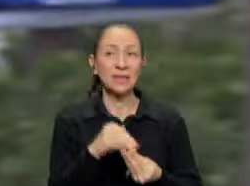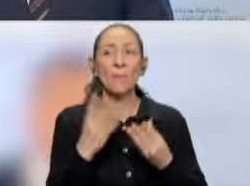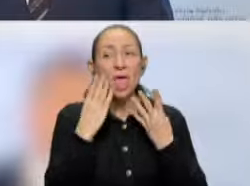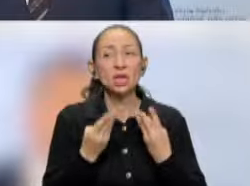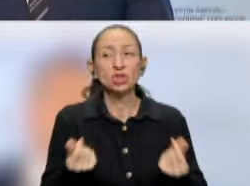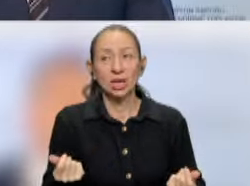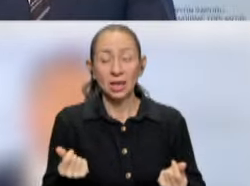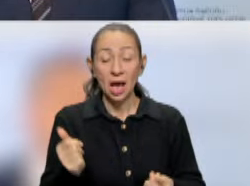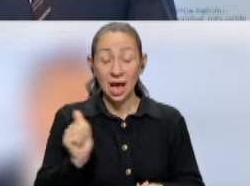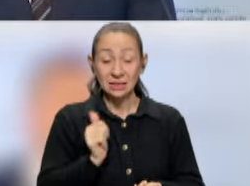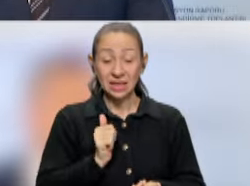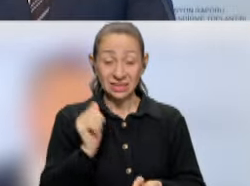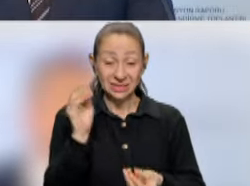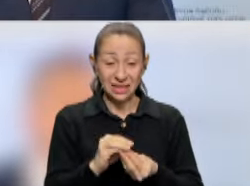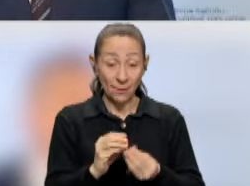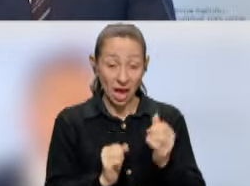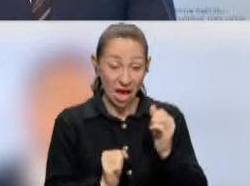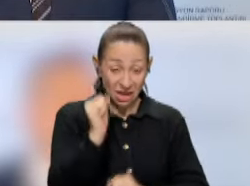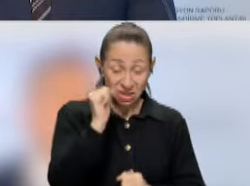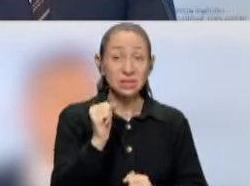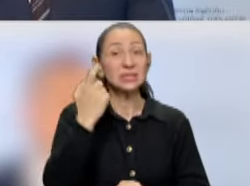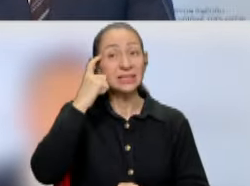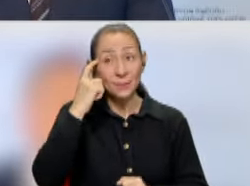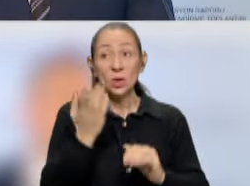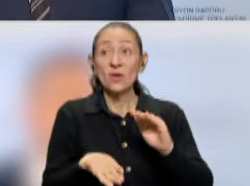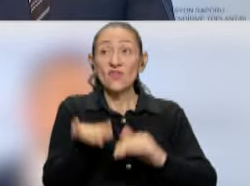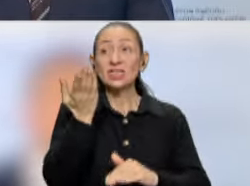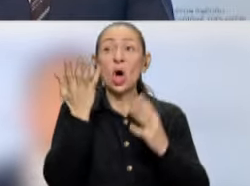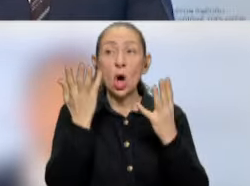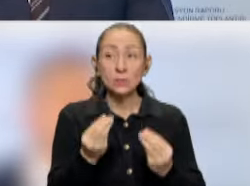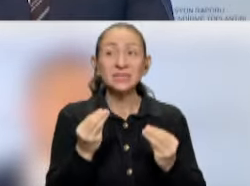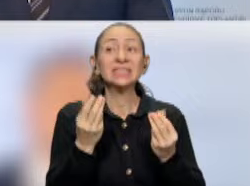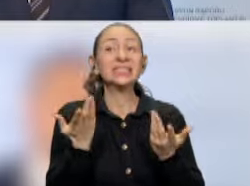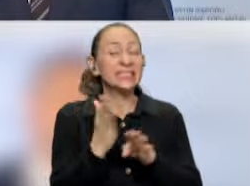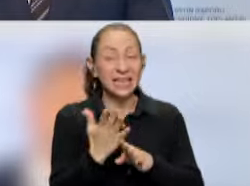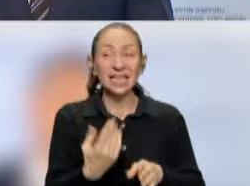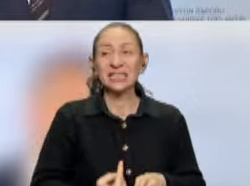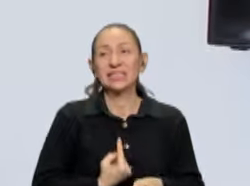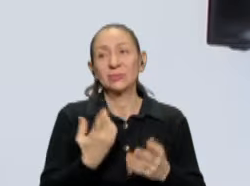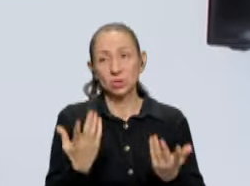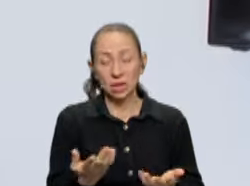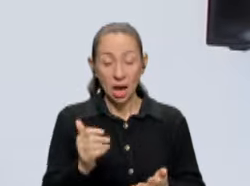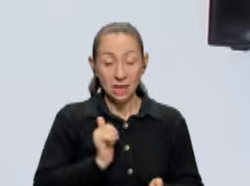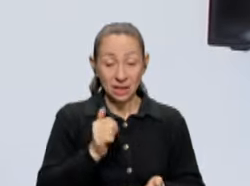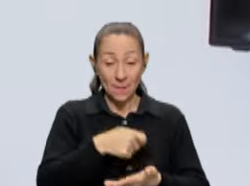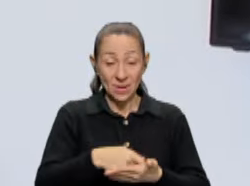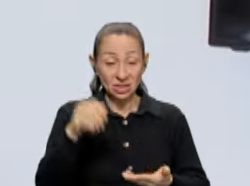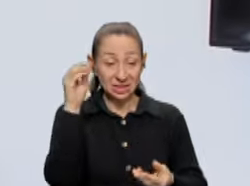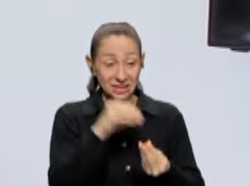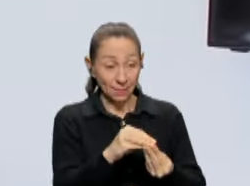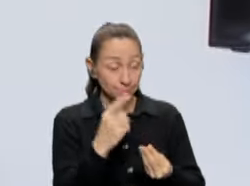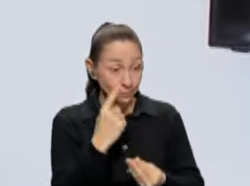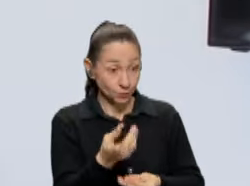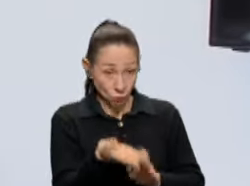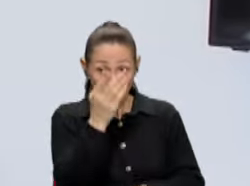eriyecek asgari ücret artışının öngörüler imizin üzerinde gerçekleşmesinin de etkisi hissedilmiştir şimdi asgari ücrete yapılan artış